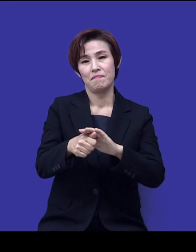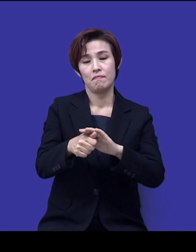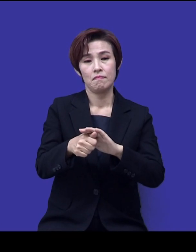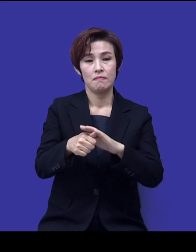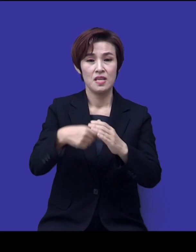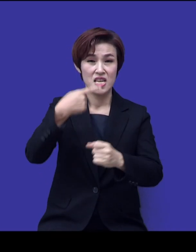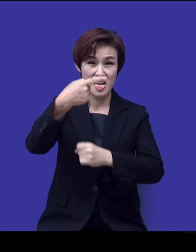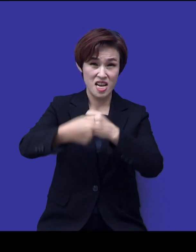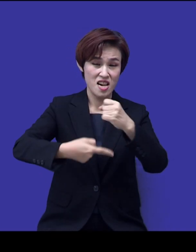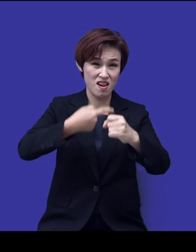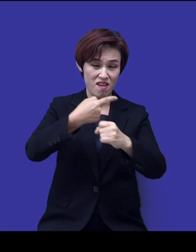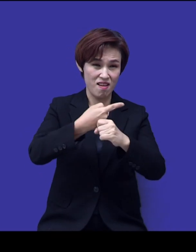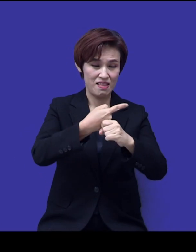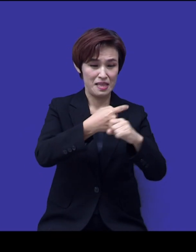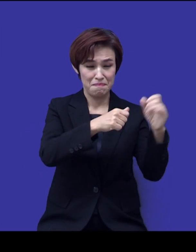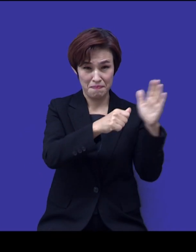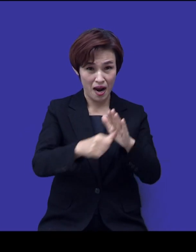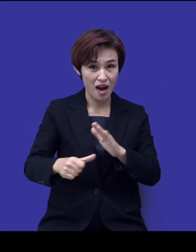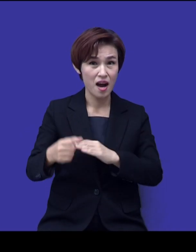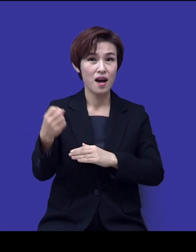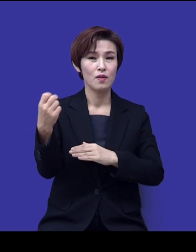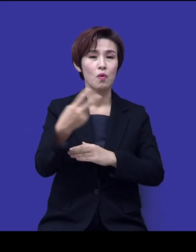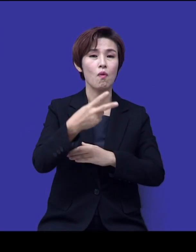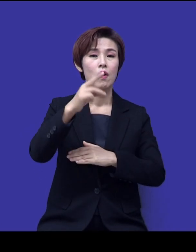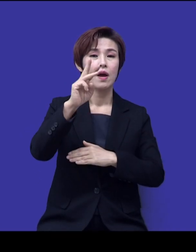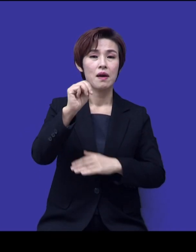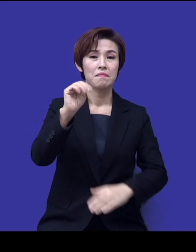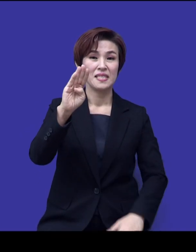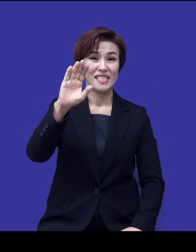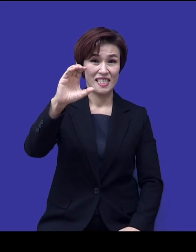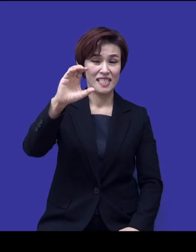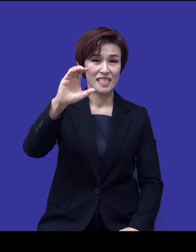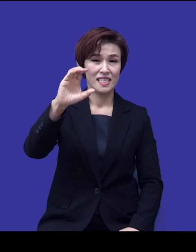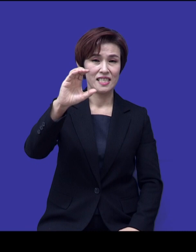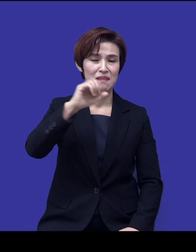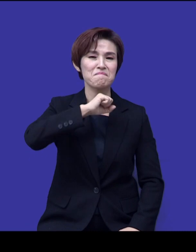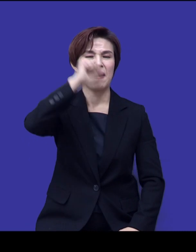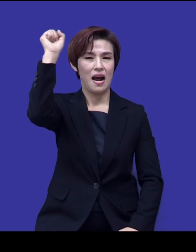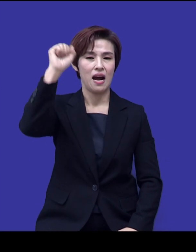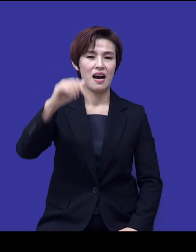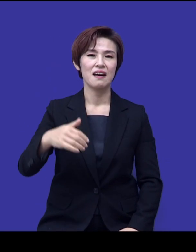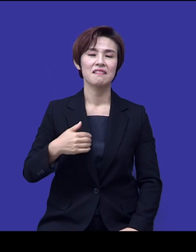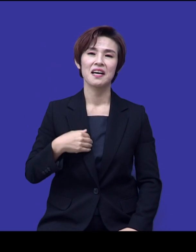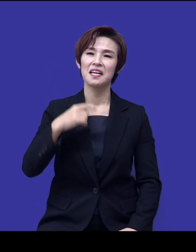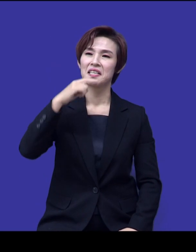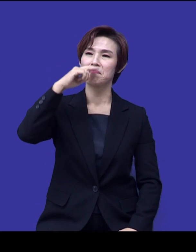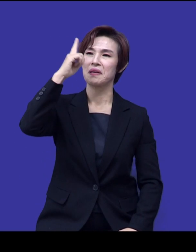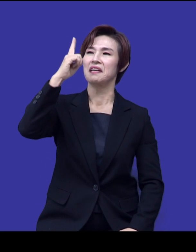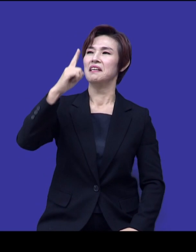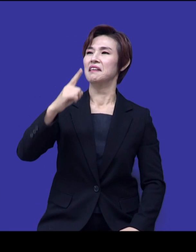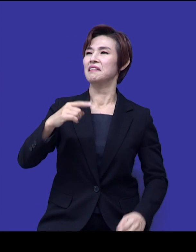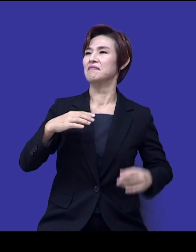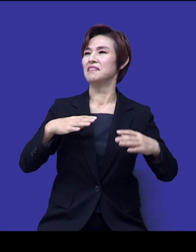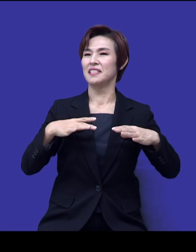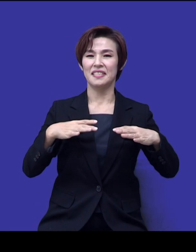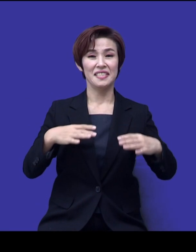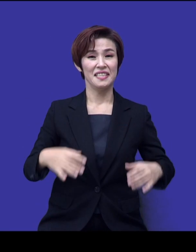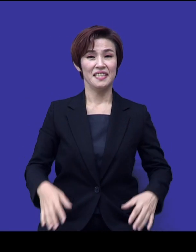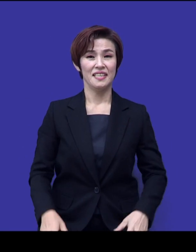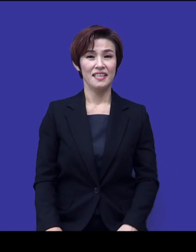1년 재수하고 다시 했는데 MBC 최종 면접에 가서 했답니다. 네. 이때는 허세가 작동을 했는데요. 네. 저는